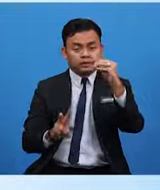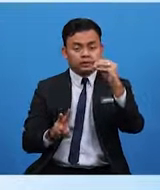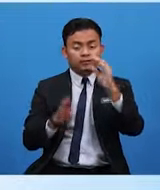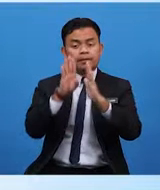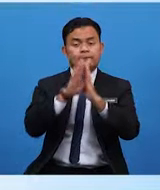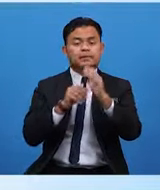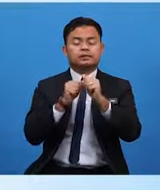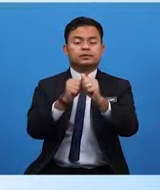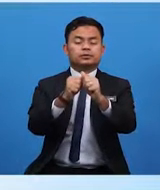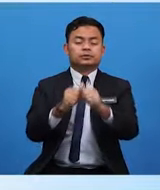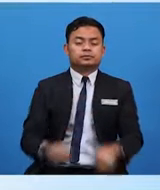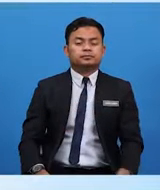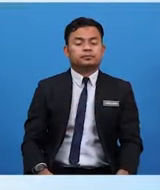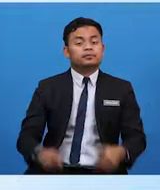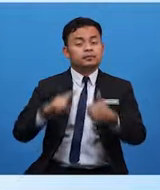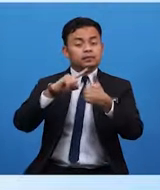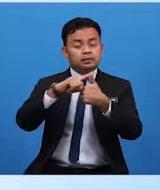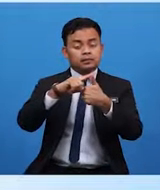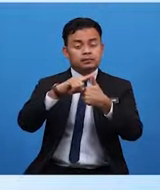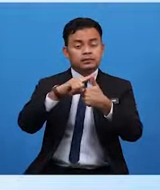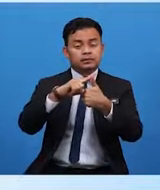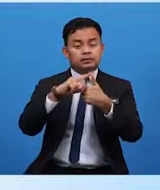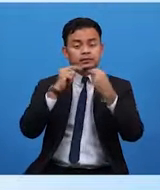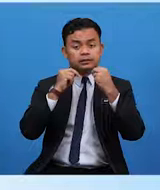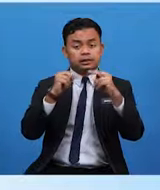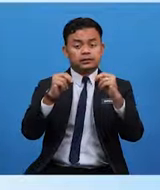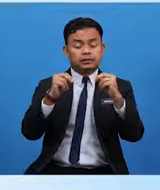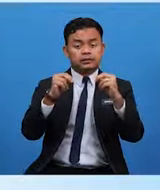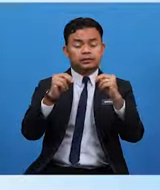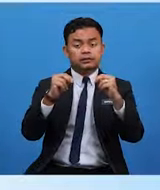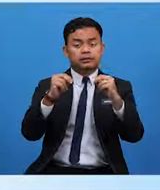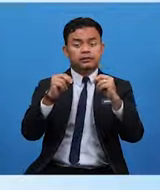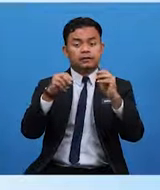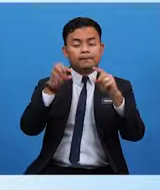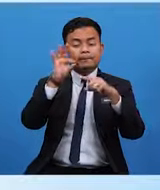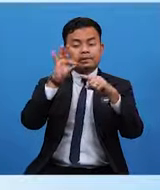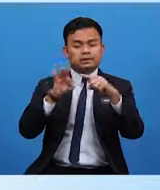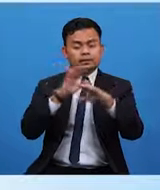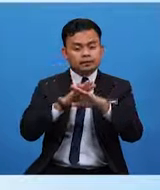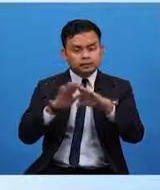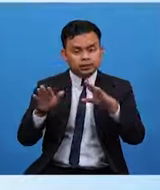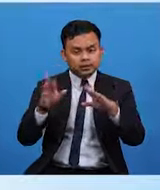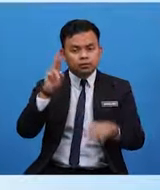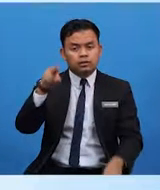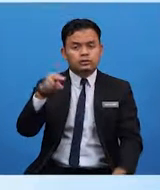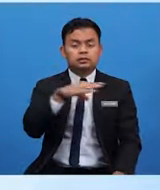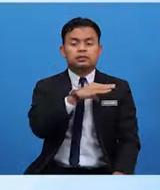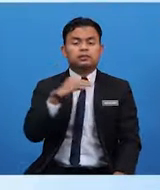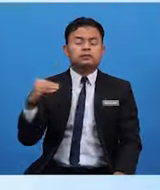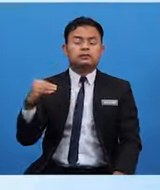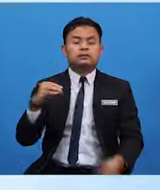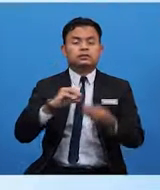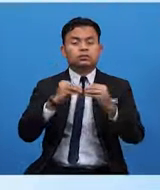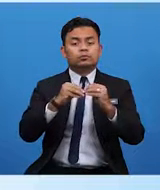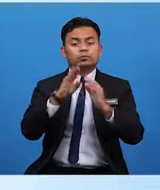pertama menyatakan pecahan tak wajar dan mau bercampur seperti yang kita telah